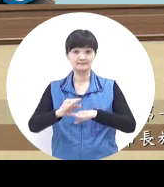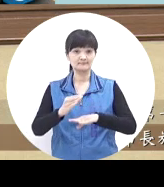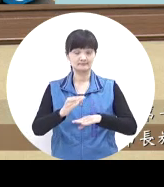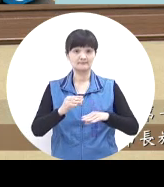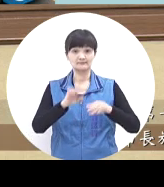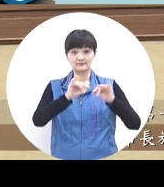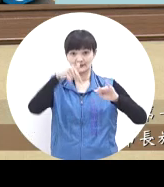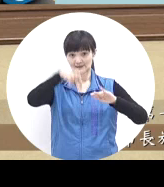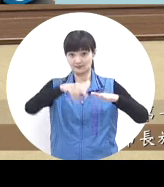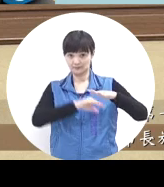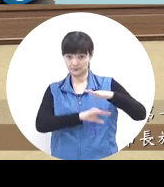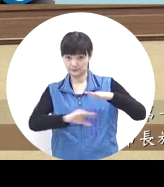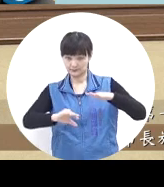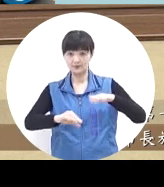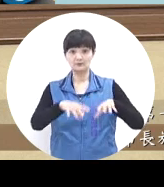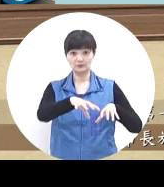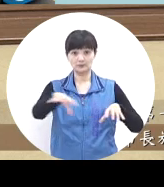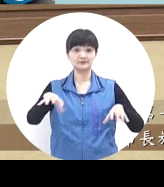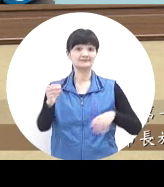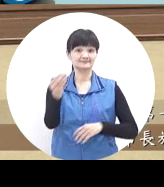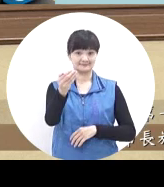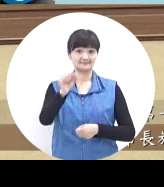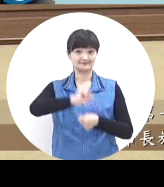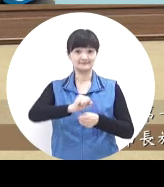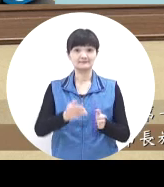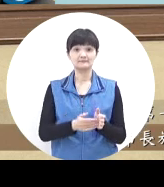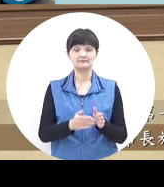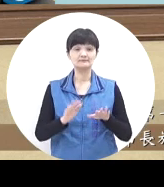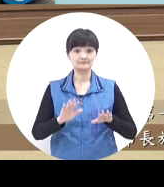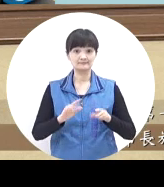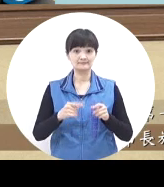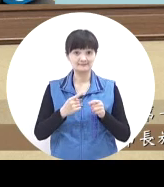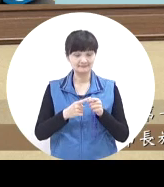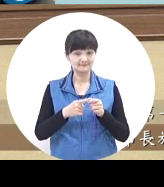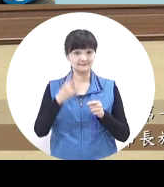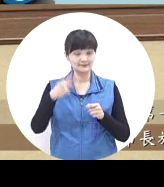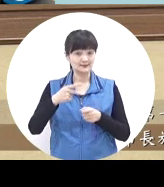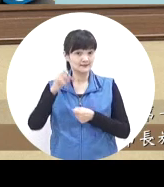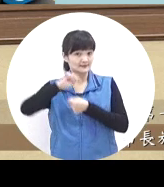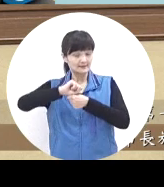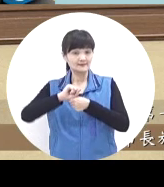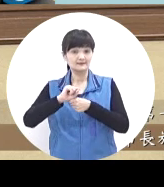9个地下停车场，至于今年会再增加3座地下停车场以及